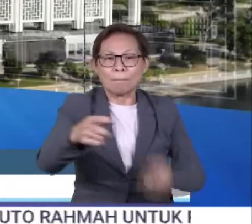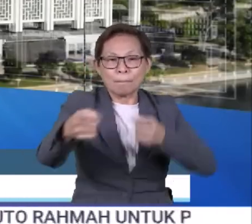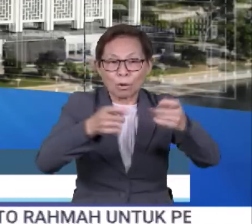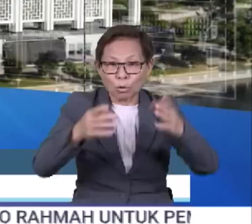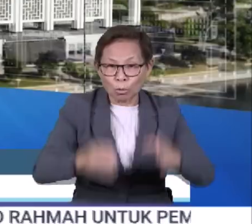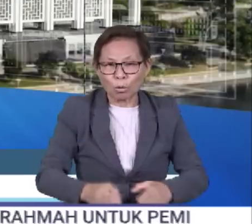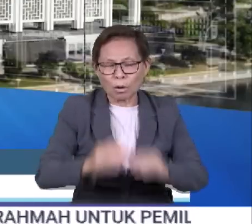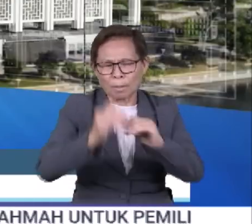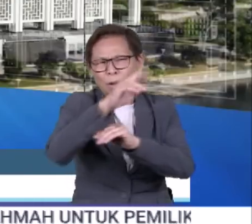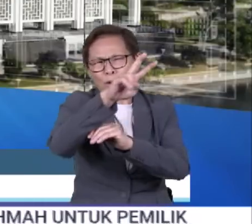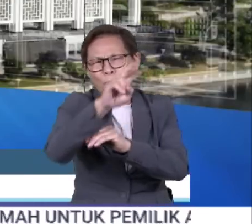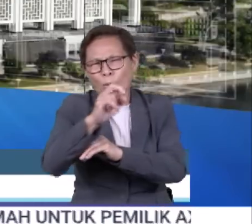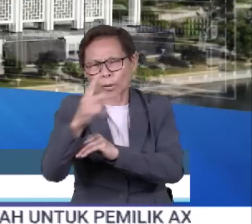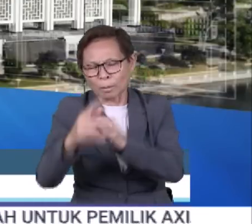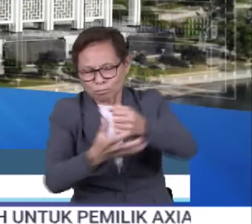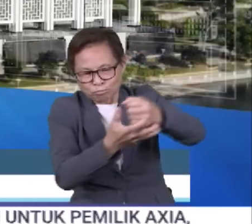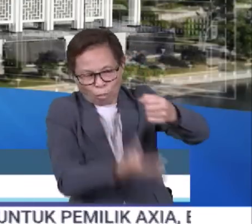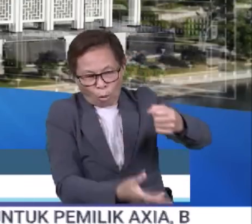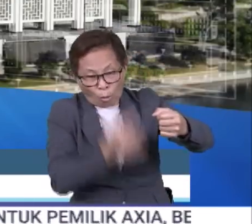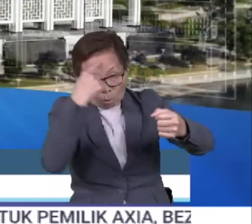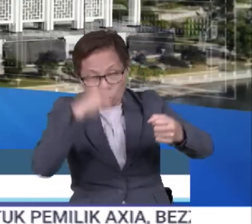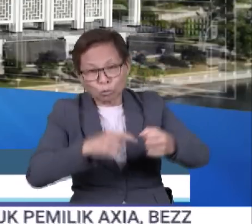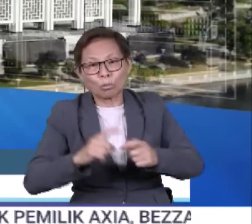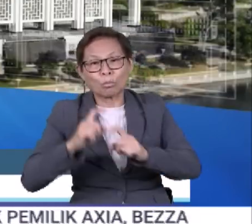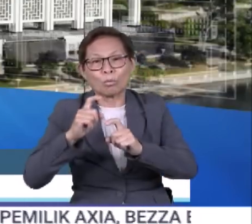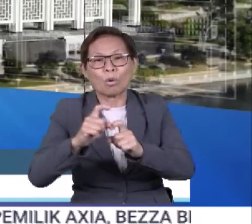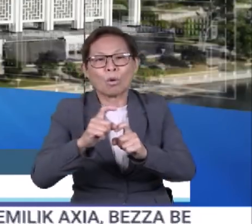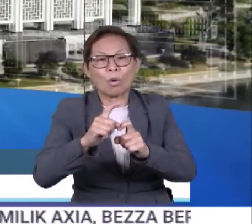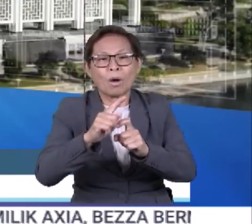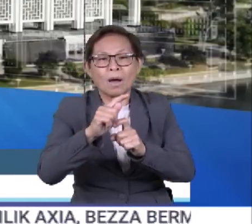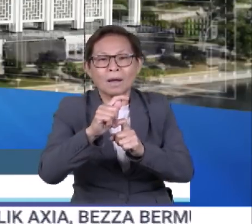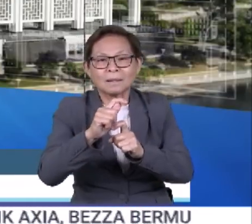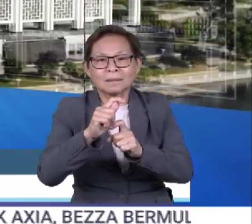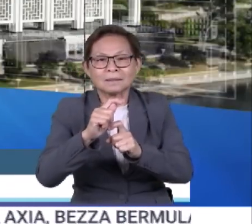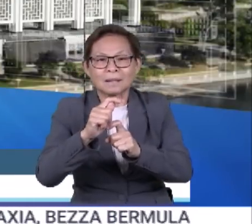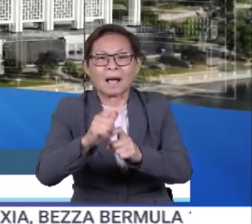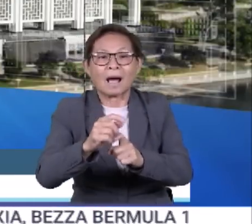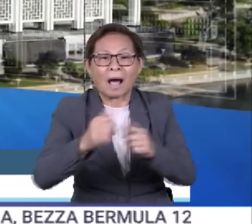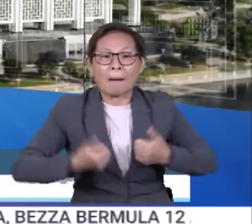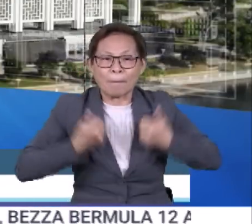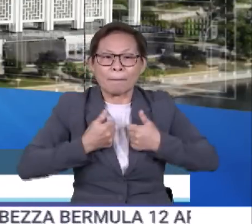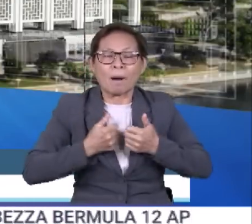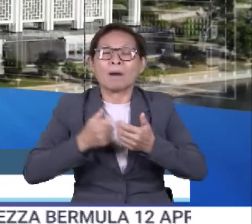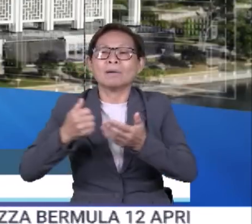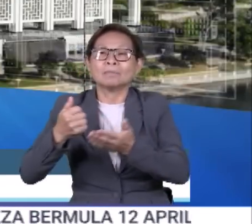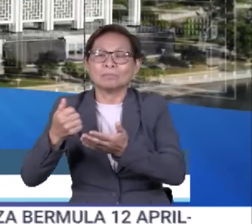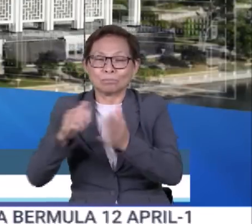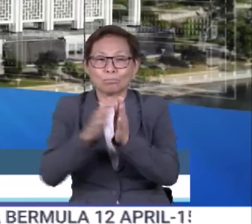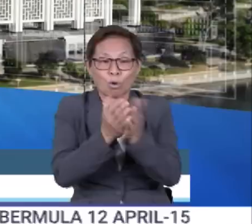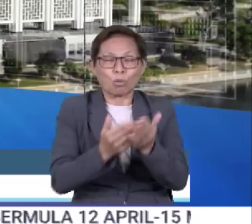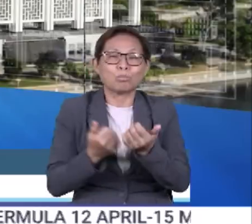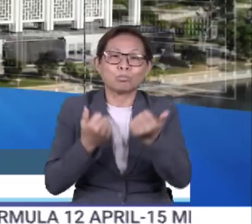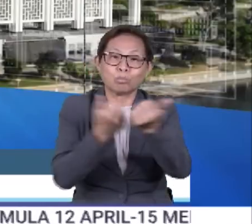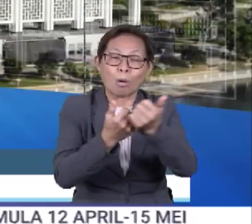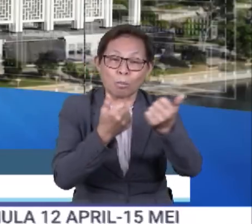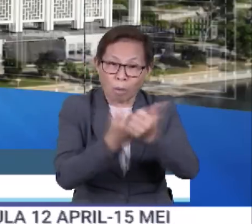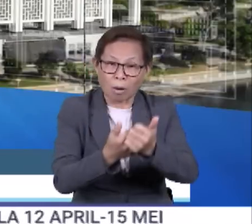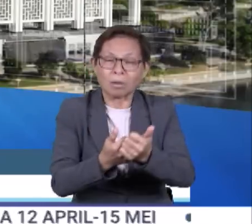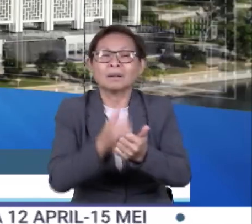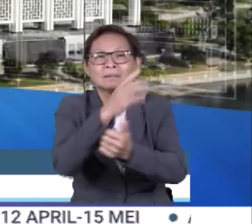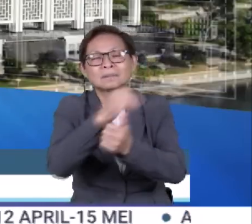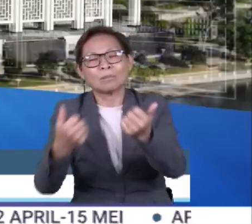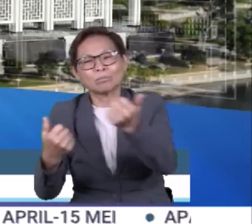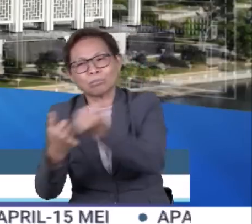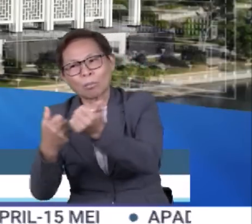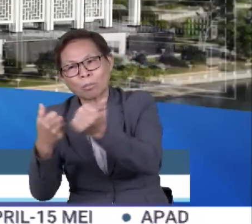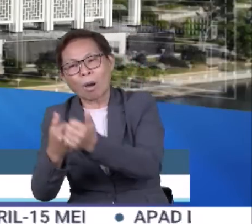lebih RM20,000 diperuntuk untuk pemberian pek Aidilfitri hasil sumbangan masyarakat serta tajaan beberapa institusi